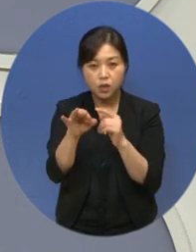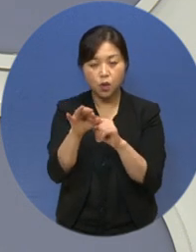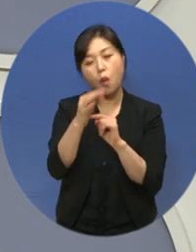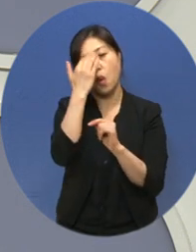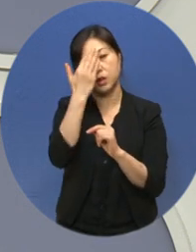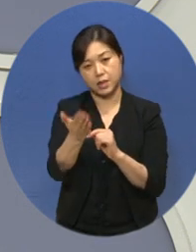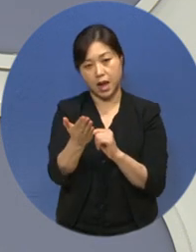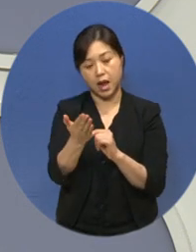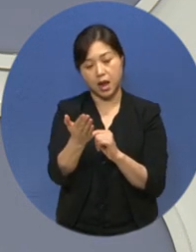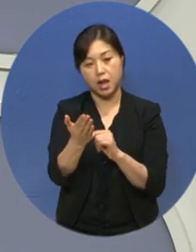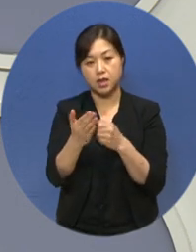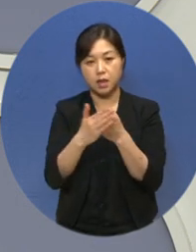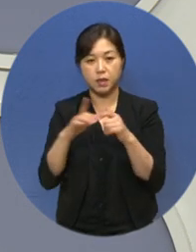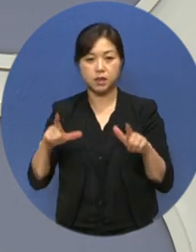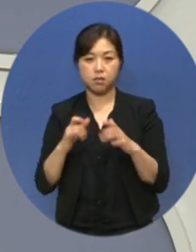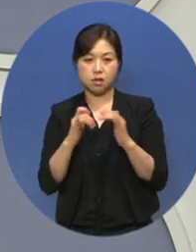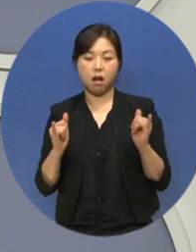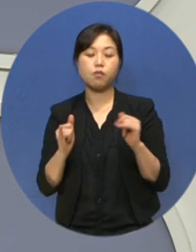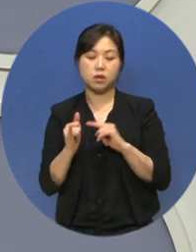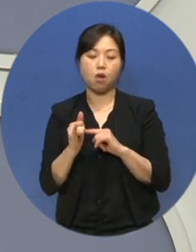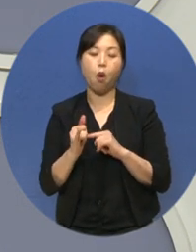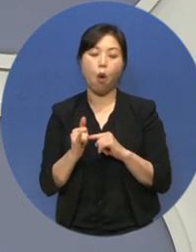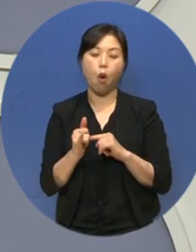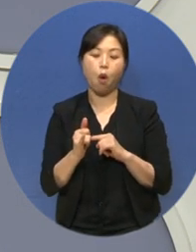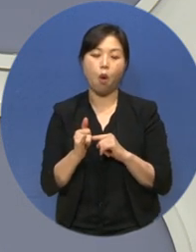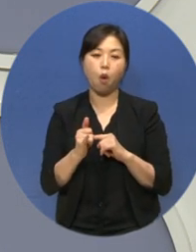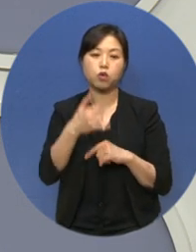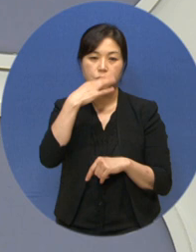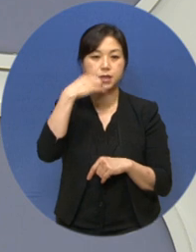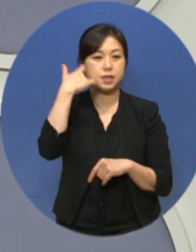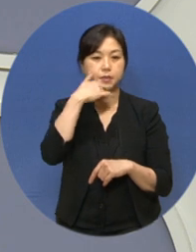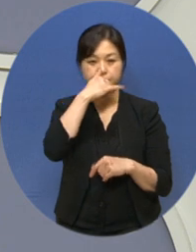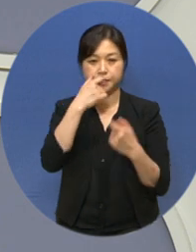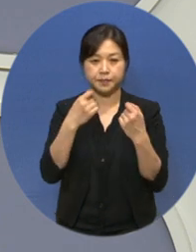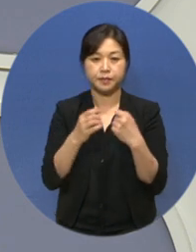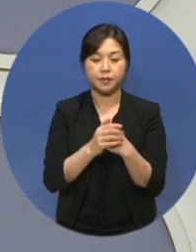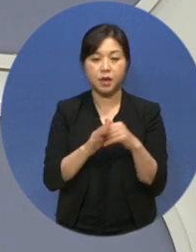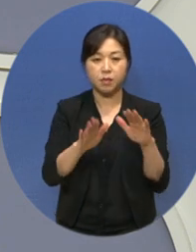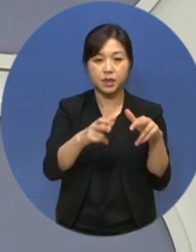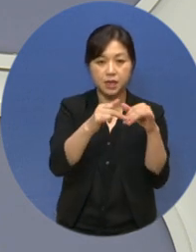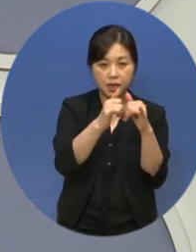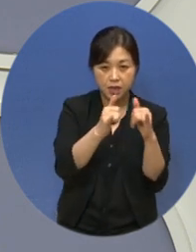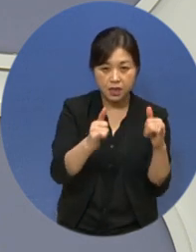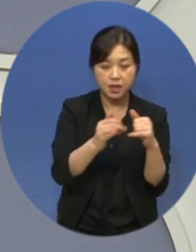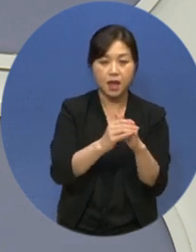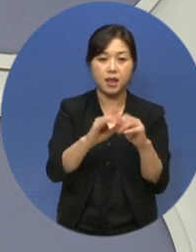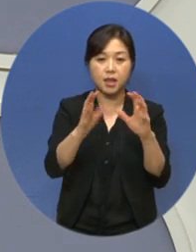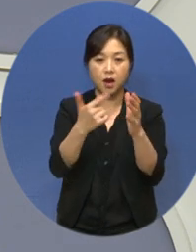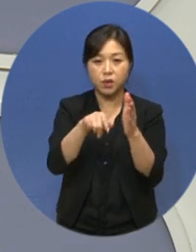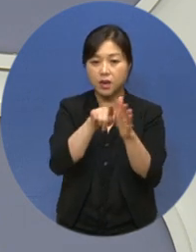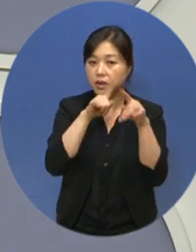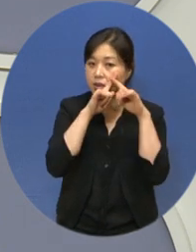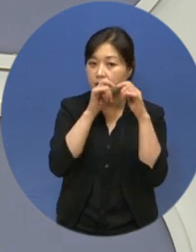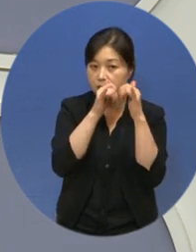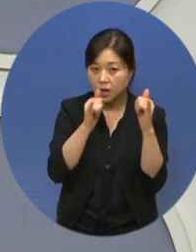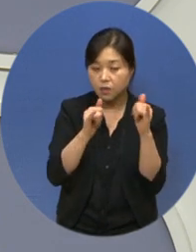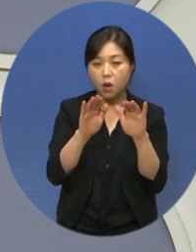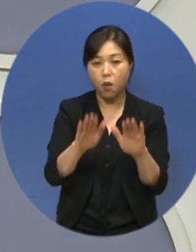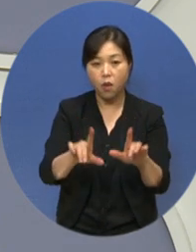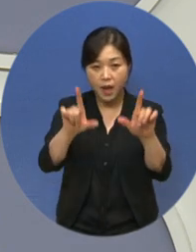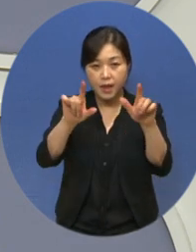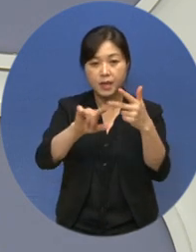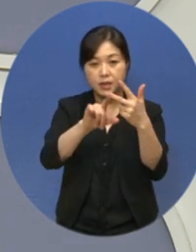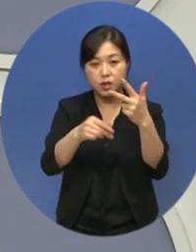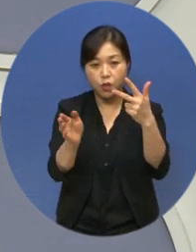적으로 받았는 일이죠 4 특히 이번에 그 장애인 이라든지 국가유공자는 저는 예 금년 7월부터